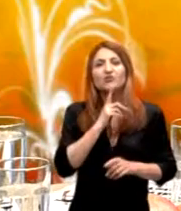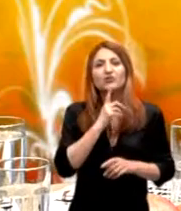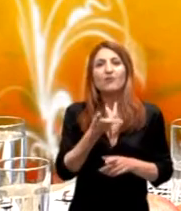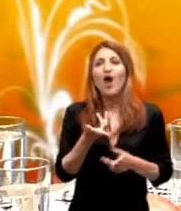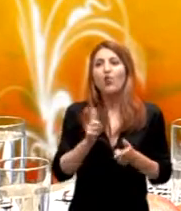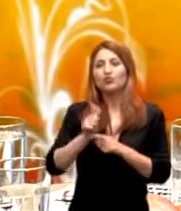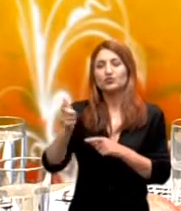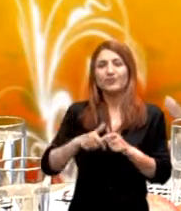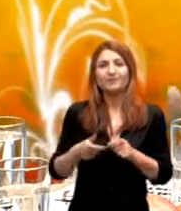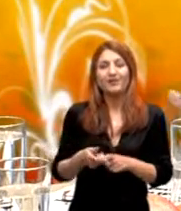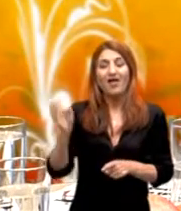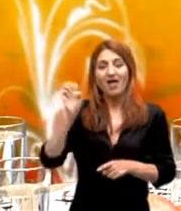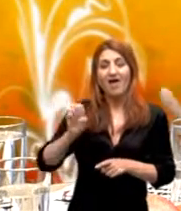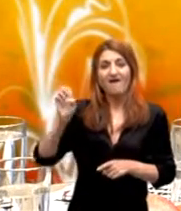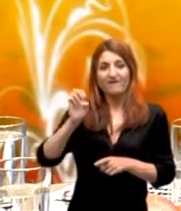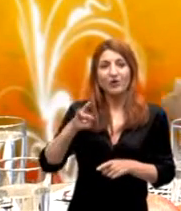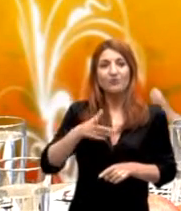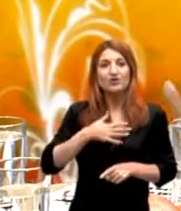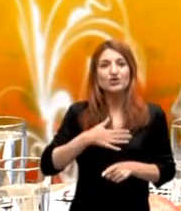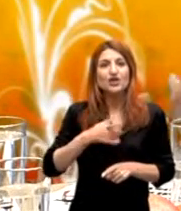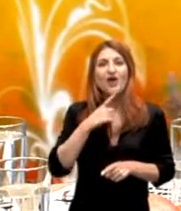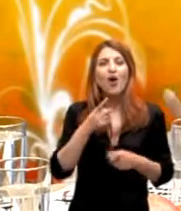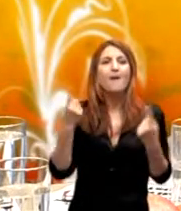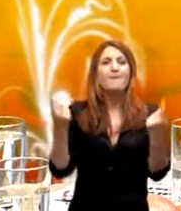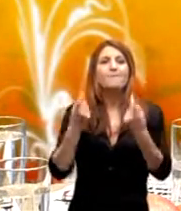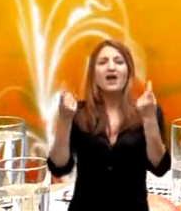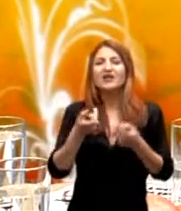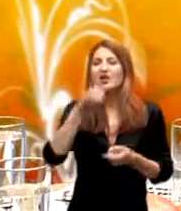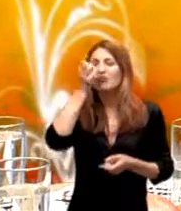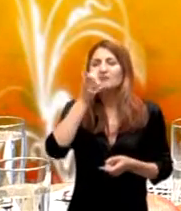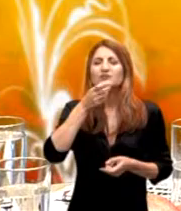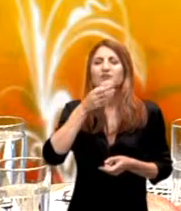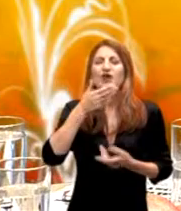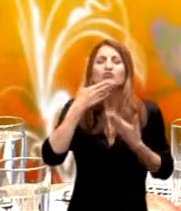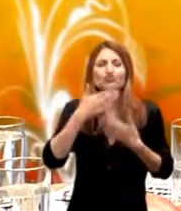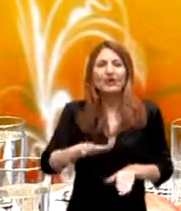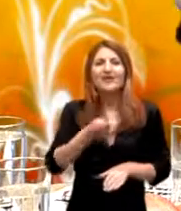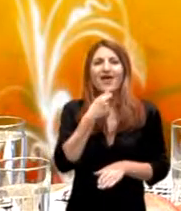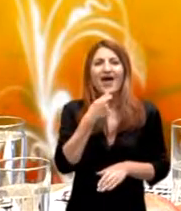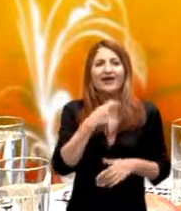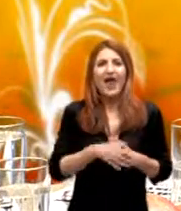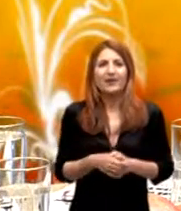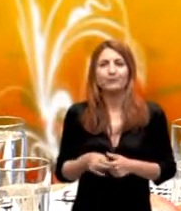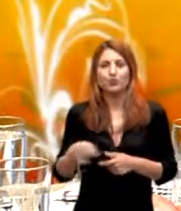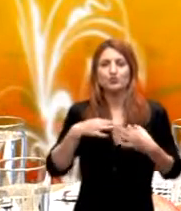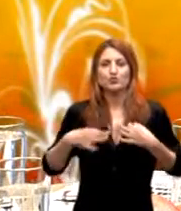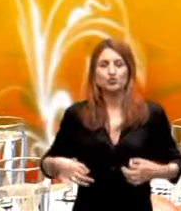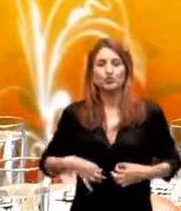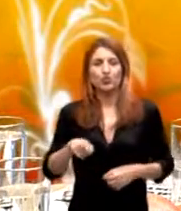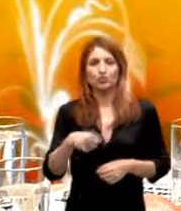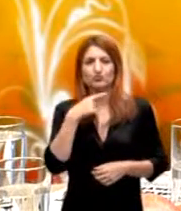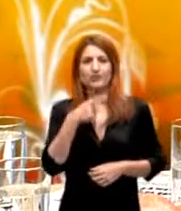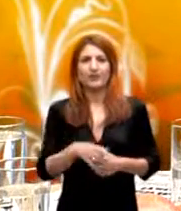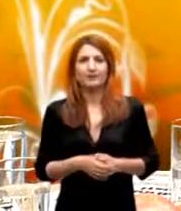hrane. Evropa bi uvela najrađe ograničiti marketing štetne hrane. To stručnjaci poručuju. Zapravo, profesor